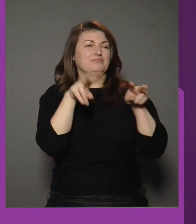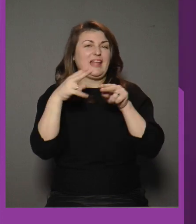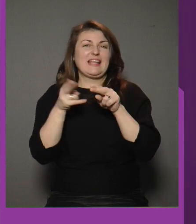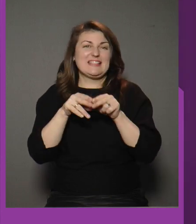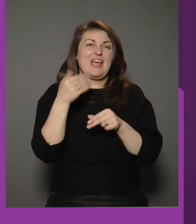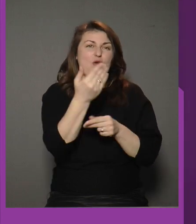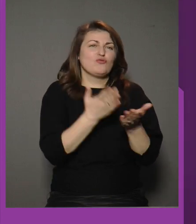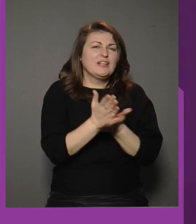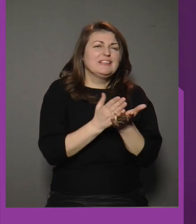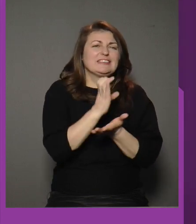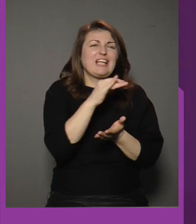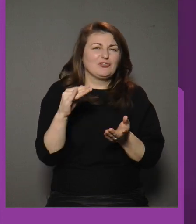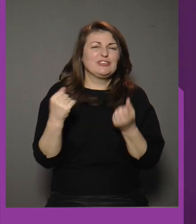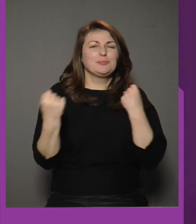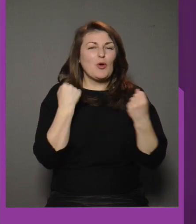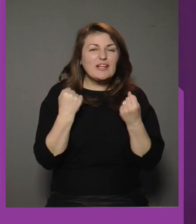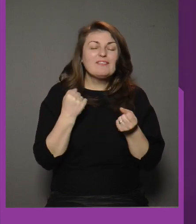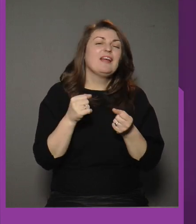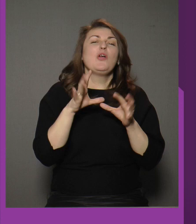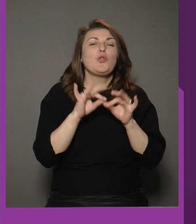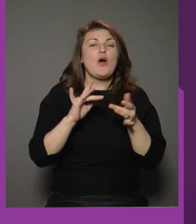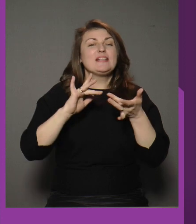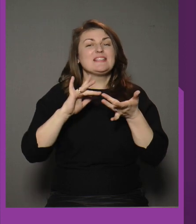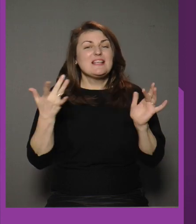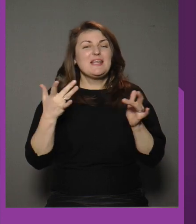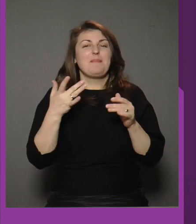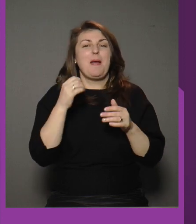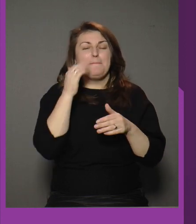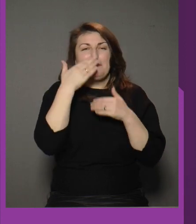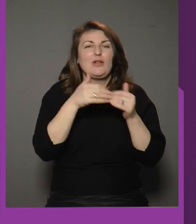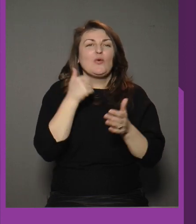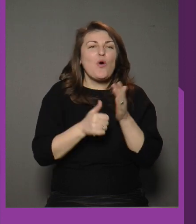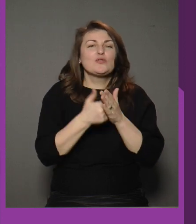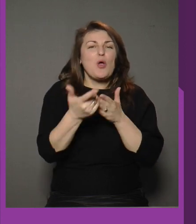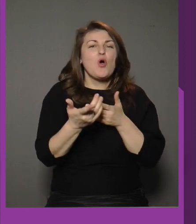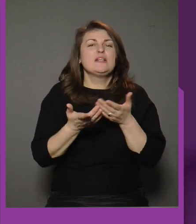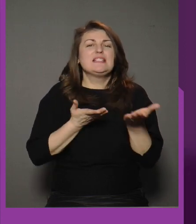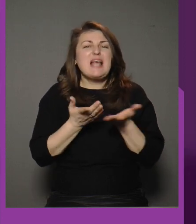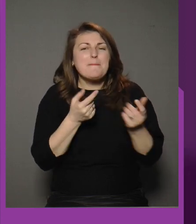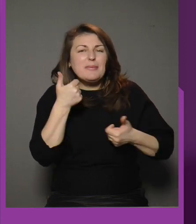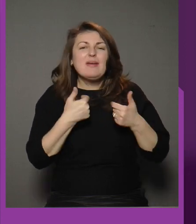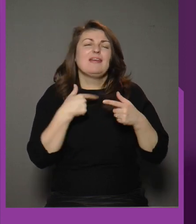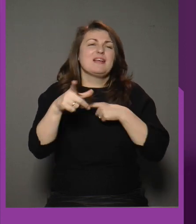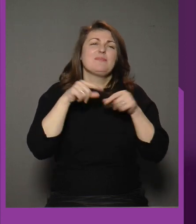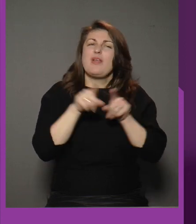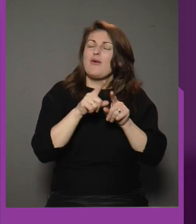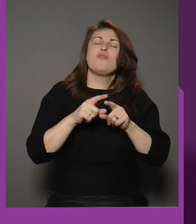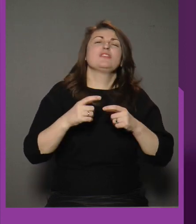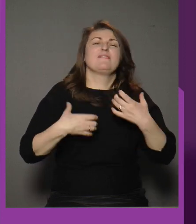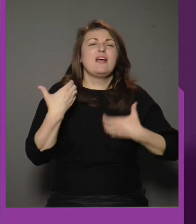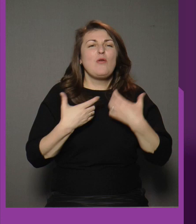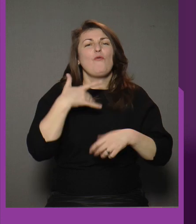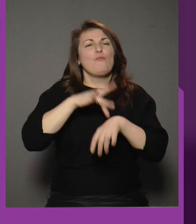стаж спортивний, то все рівно, ну, перед кожними його забігами я також разом з ним хвилююсь, вболіваю за